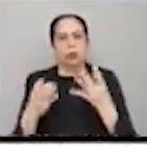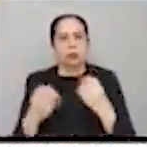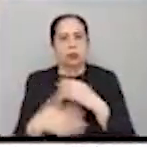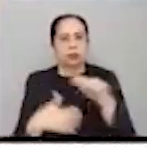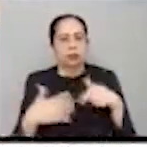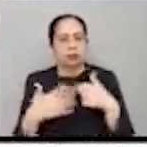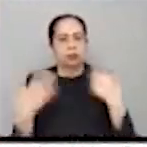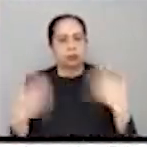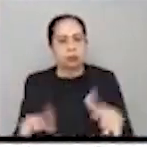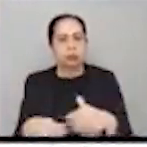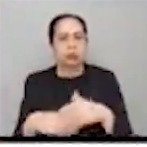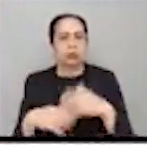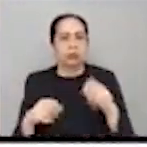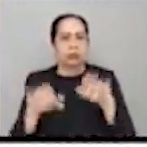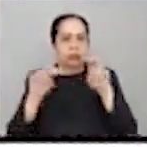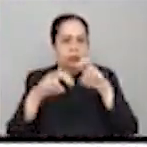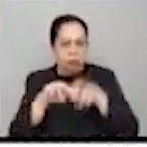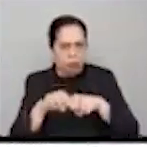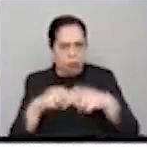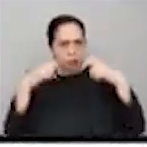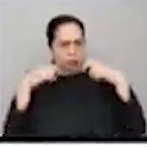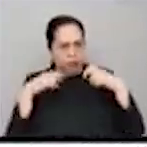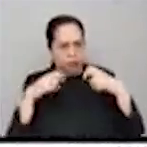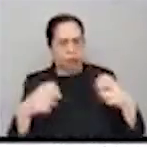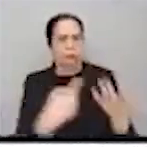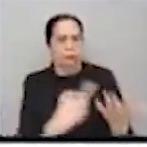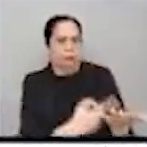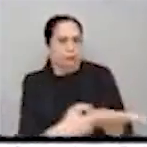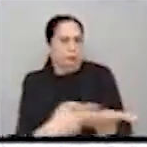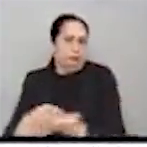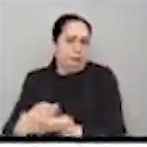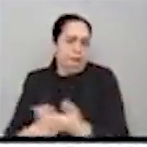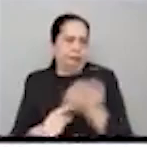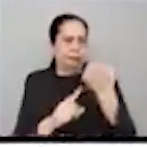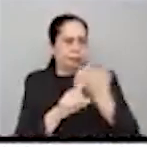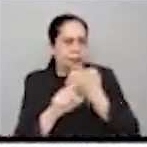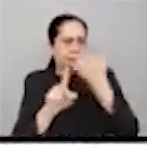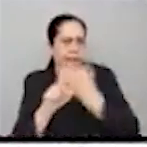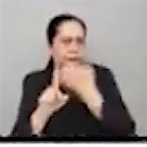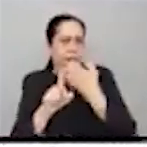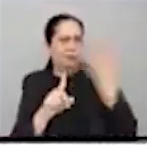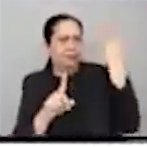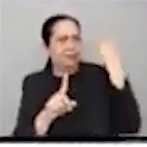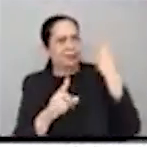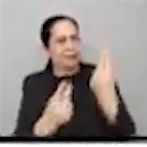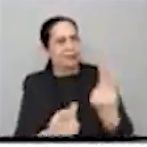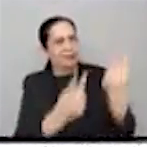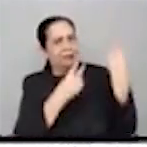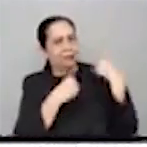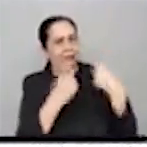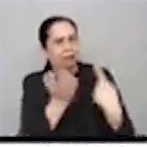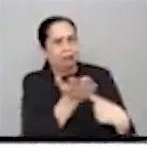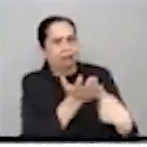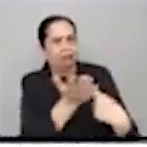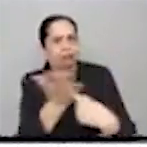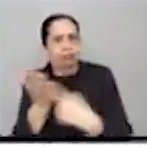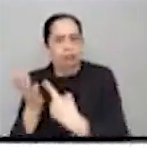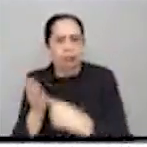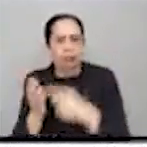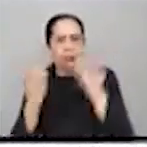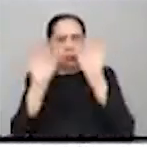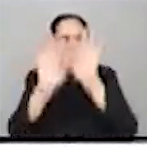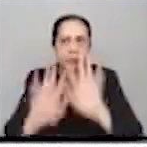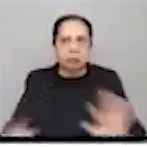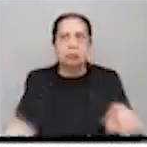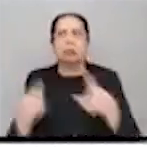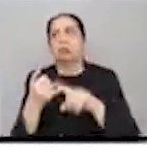are going to sit down and we are going to talk about each and every single project that we have talked about in ASEAN, that we talked about